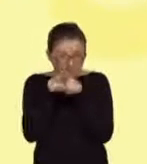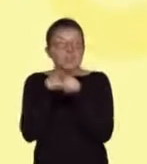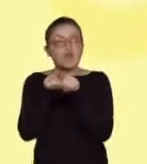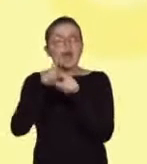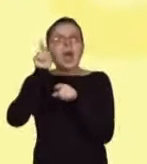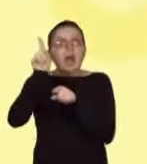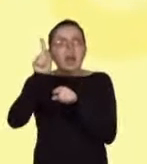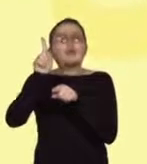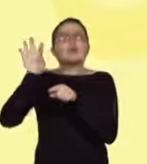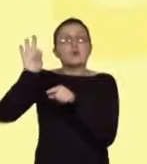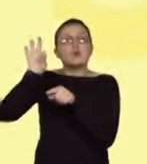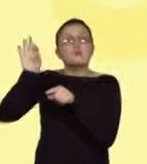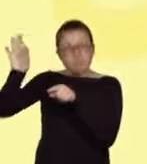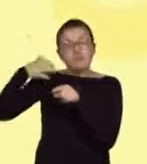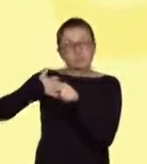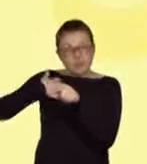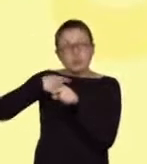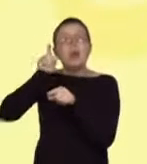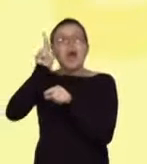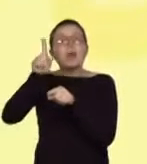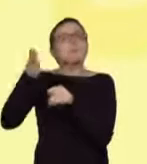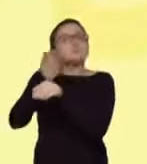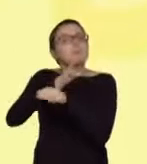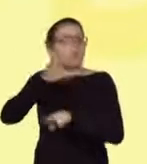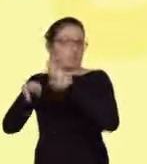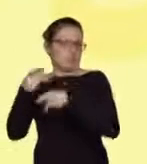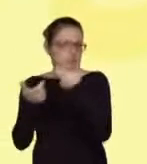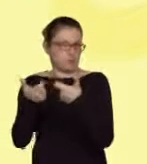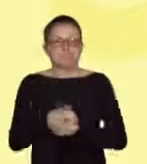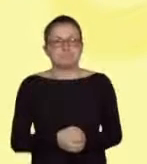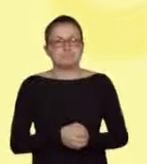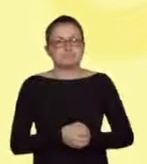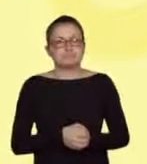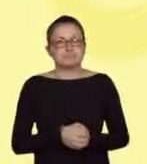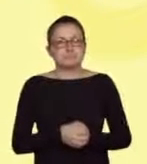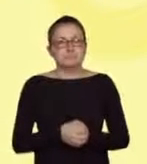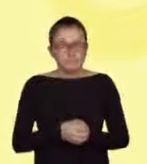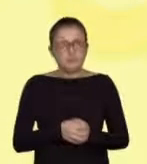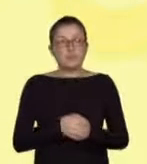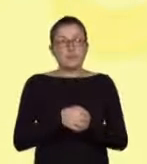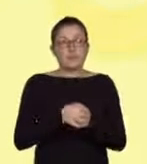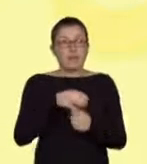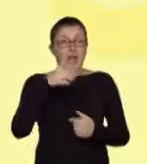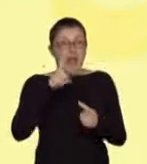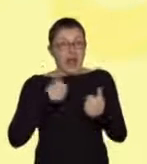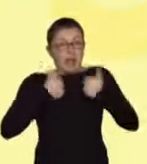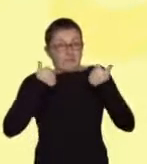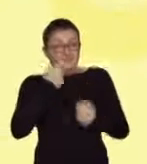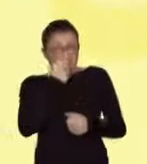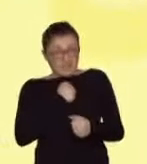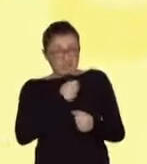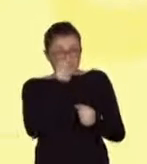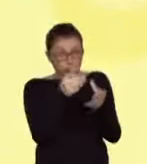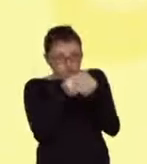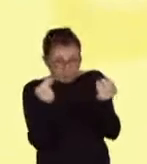ale wcześniej ugotowanej. W celu obserwacji procesu trawienia skrobi do obydwu probówek dodano po kilka kropel